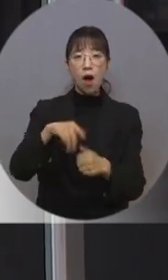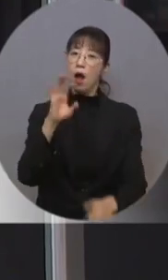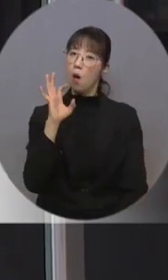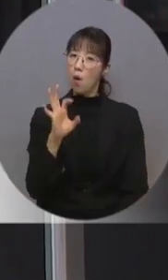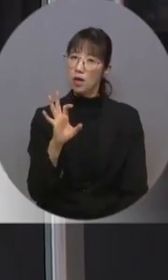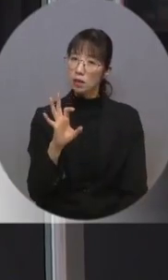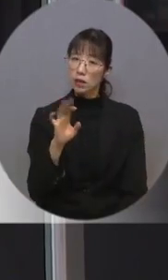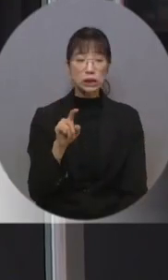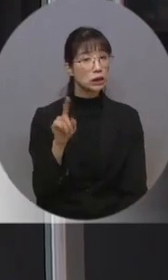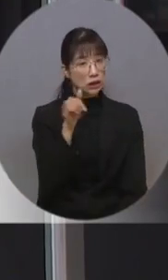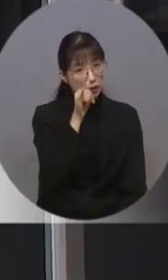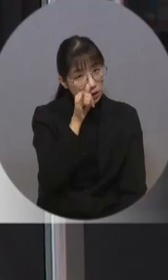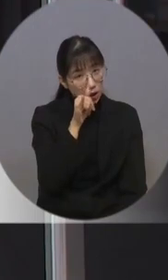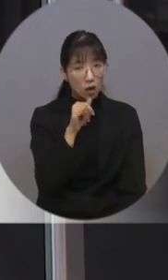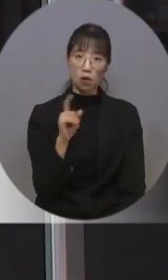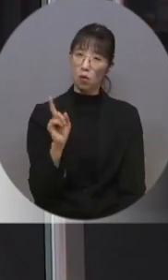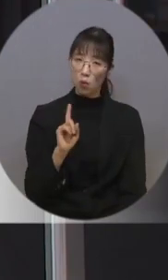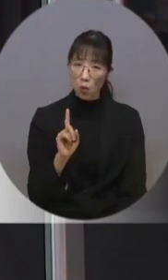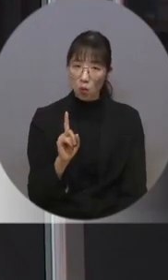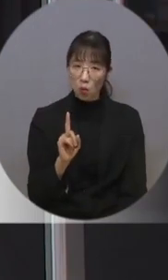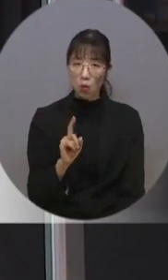화장실 같은 경우도